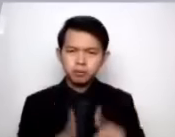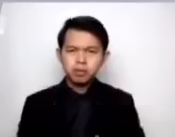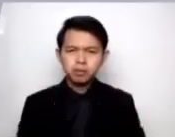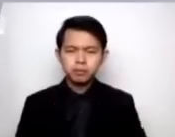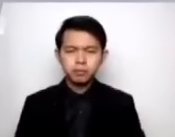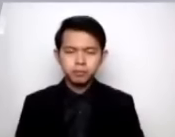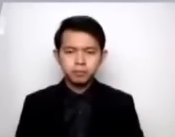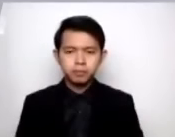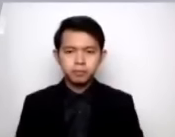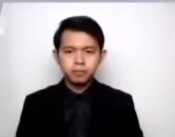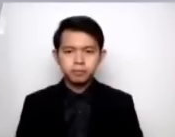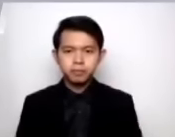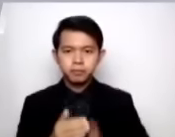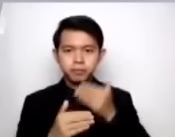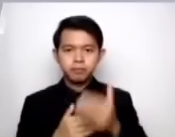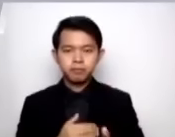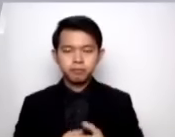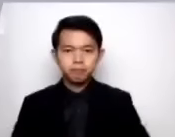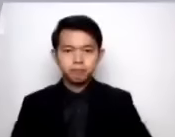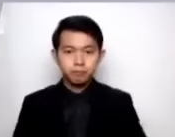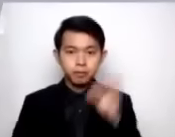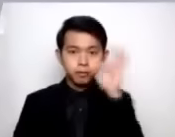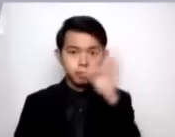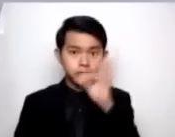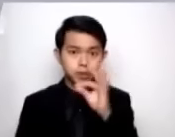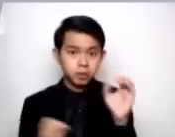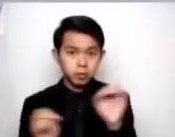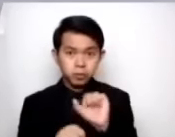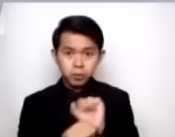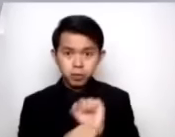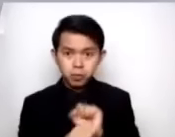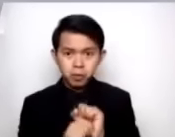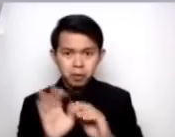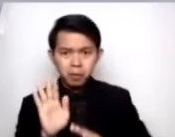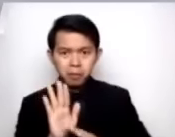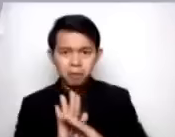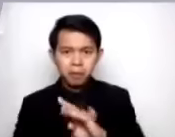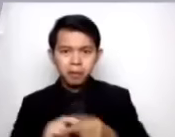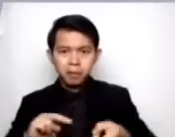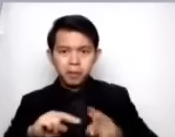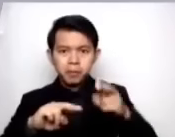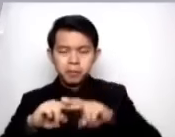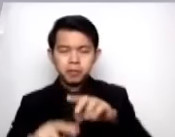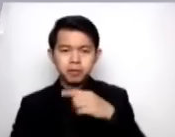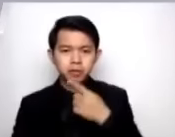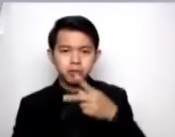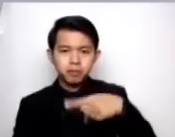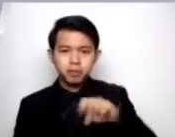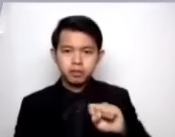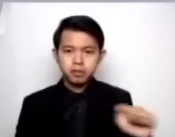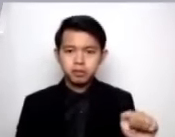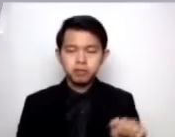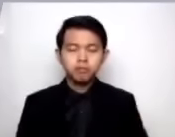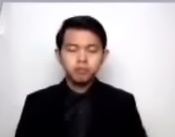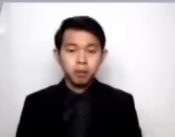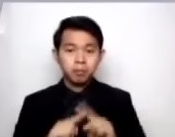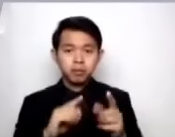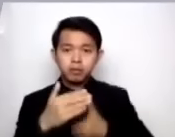Dumami ang mga Pilipinong walang trabaho noong Oktubre ayon sa Philippine Statistics Authority. Sa susunod na taon, ano naman kaya ang mga